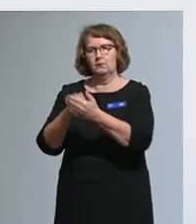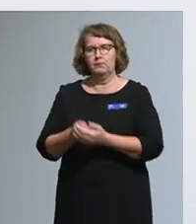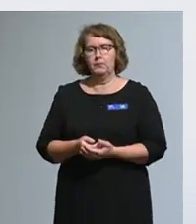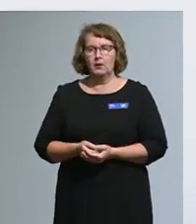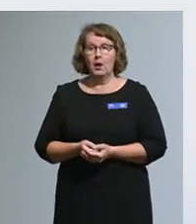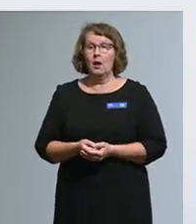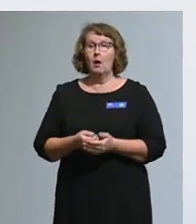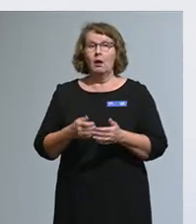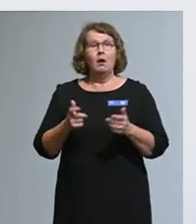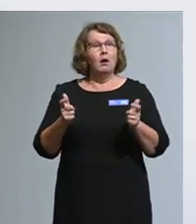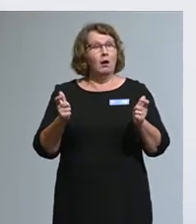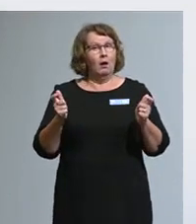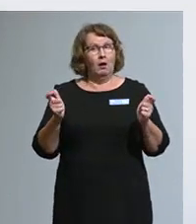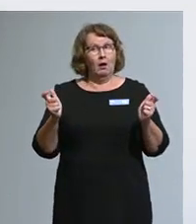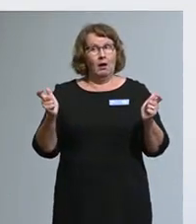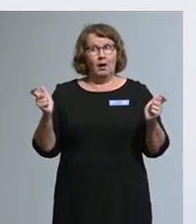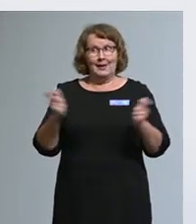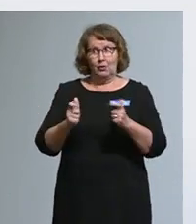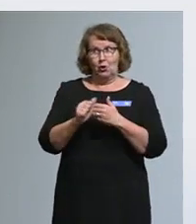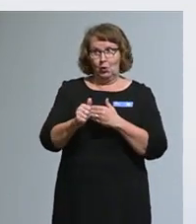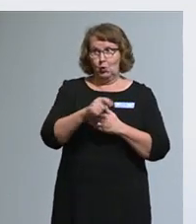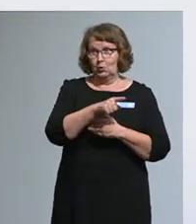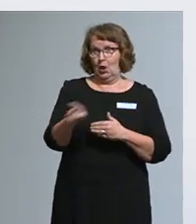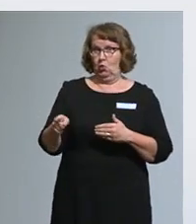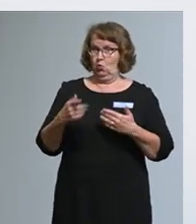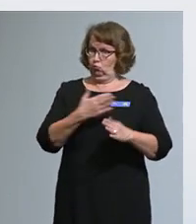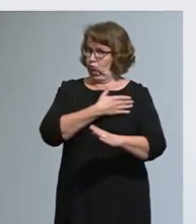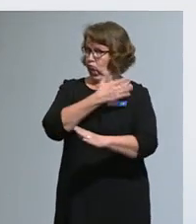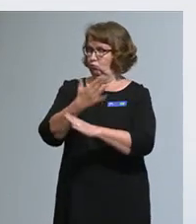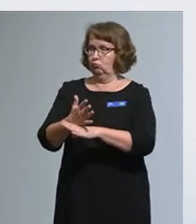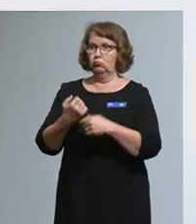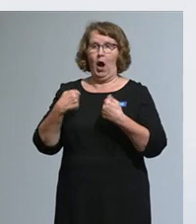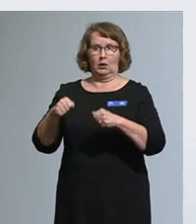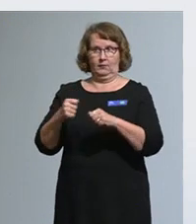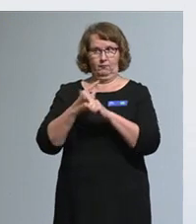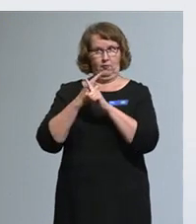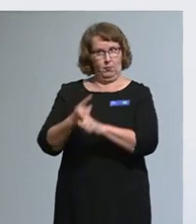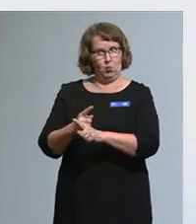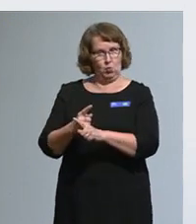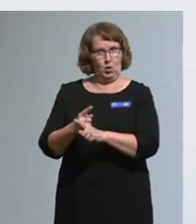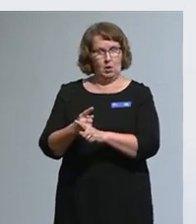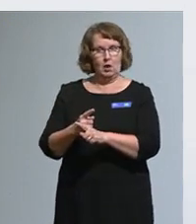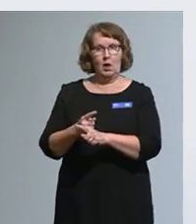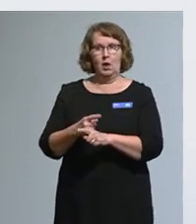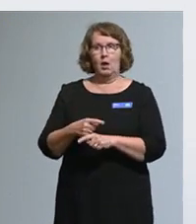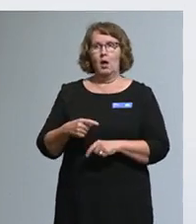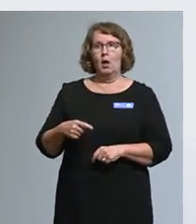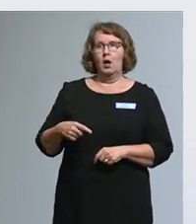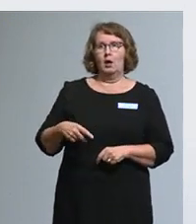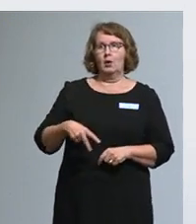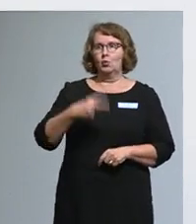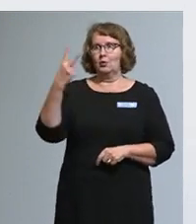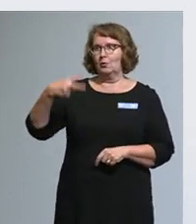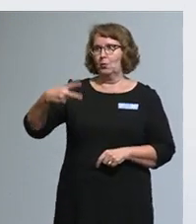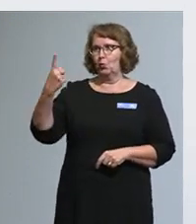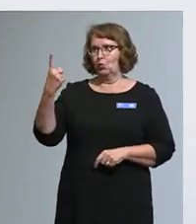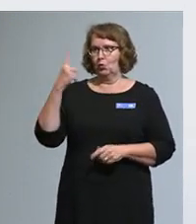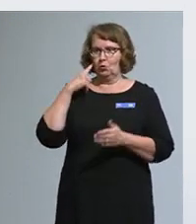Järjestöjen edustajat on nyt jo ollut hyvin aktiivisesti tässä mukana, ja 2021, eli vuoden